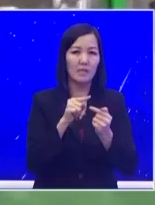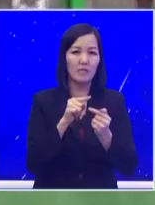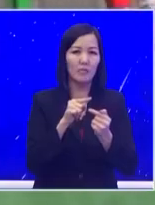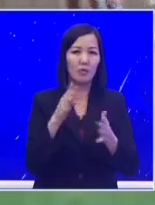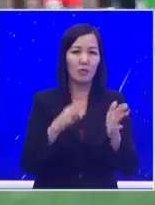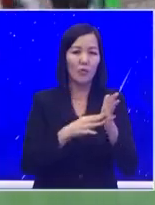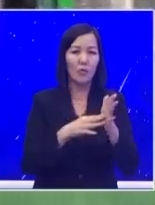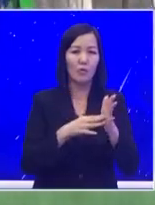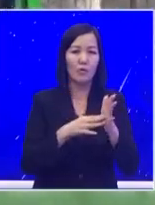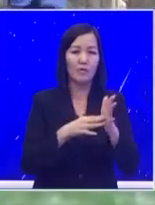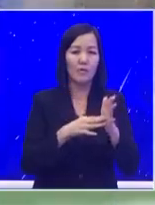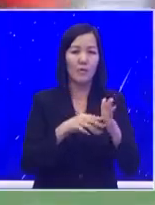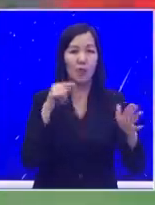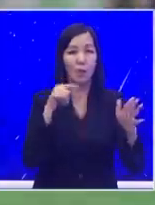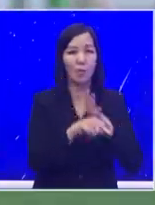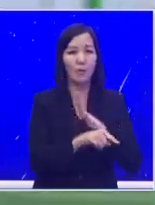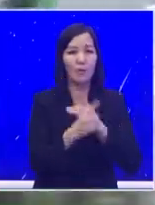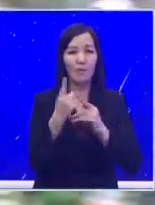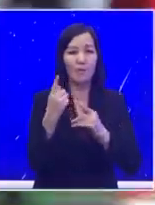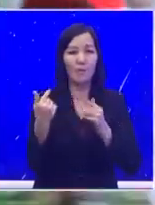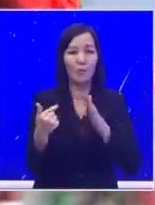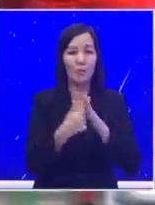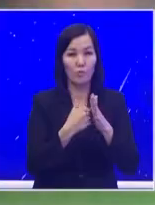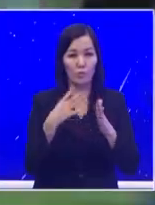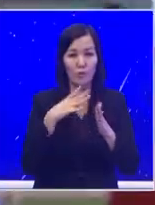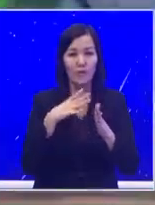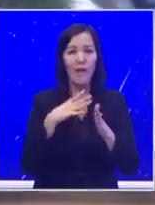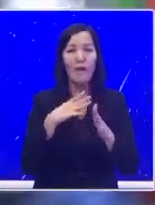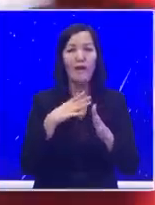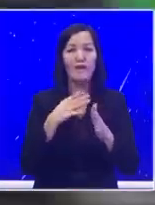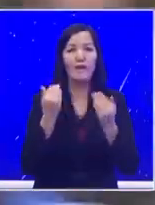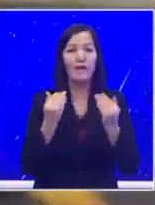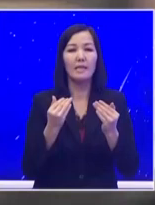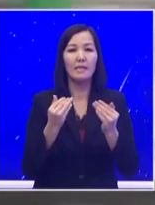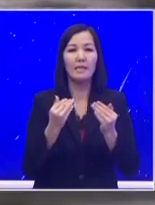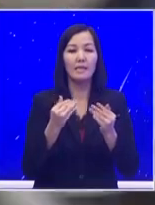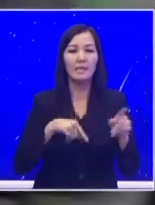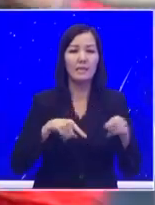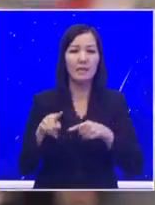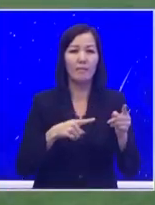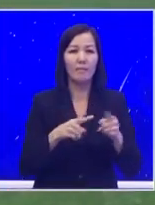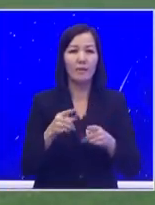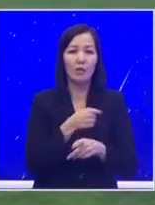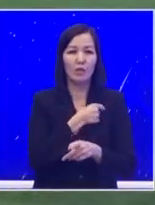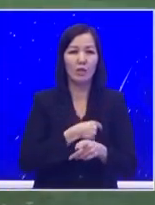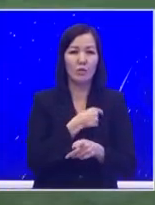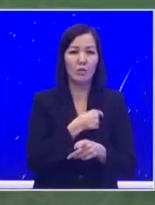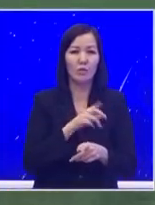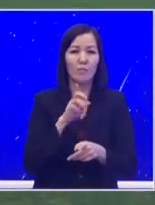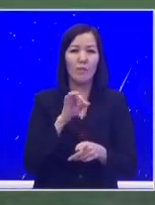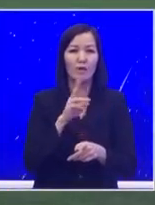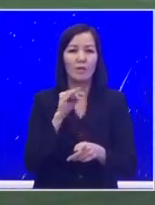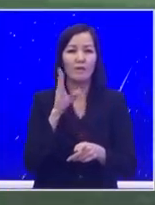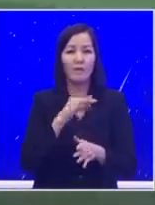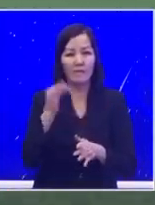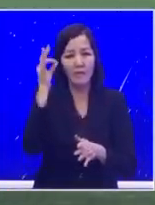қақпасына 9 доп салған, біреуін ғана өздеріне жіберіп алған екен. Айта кетейік, теңбіл доп додасы білікті жаттықтырушы Владимир